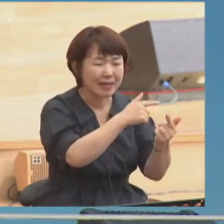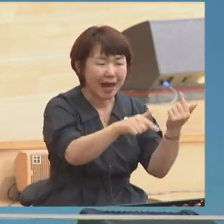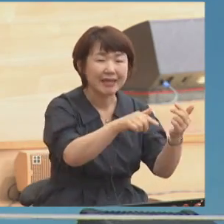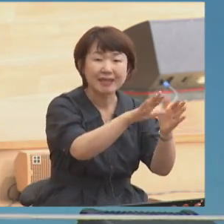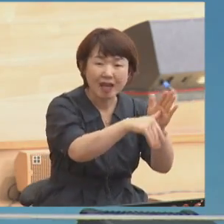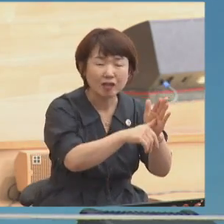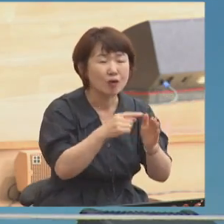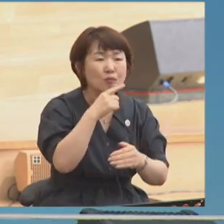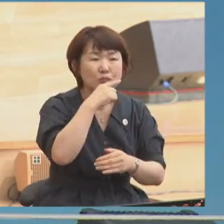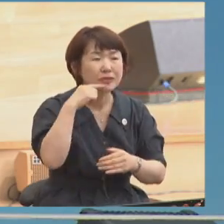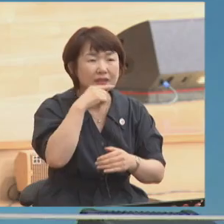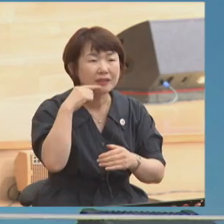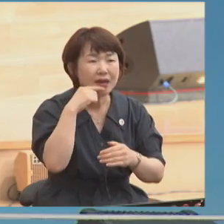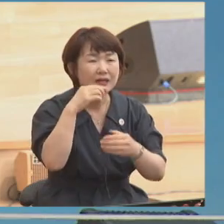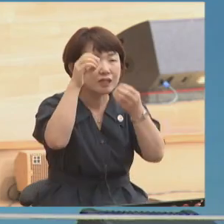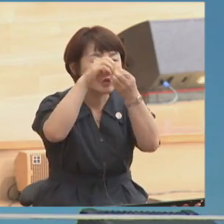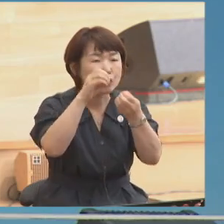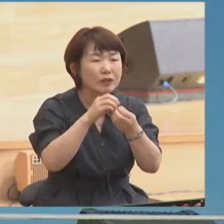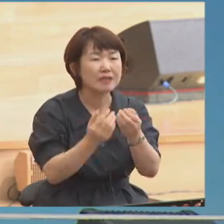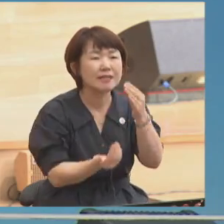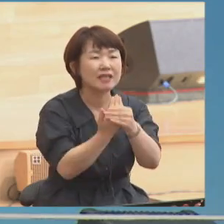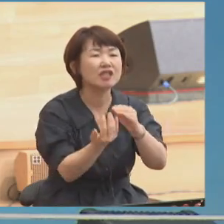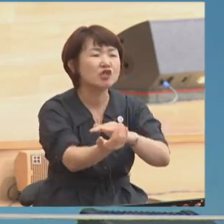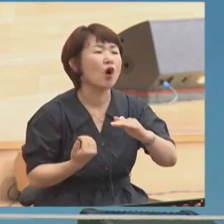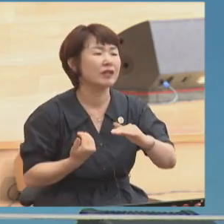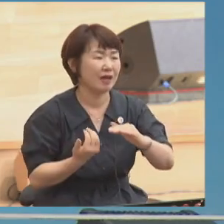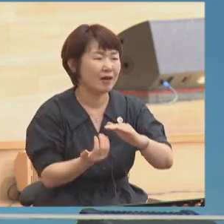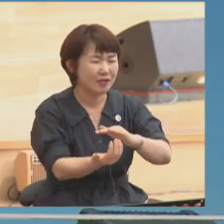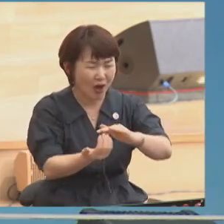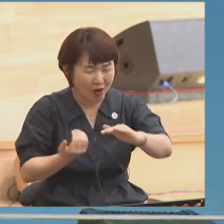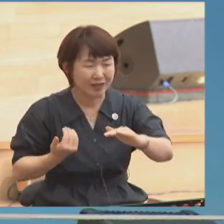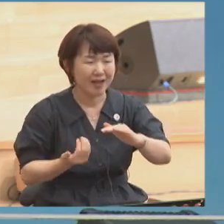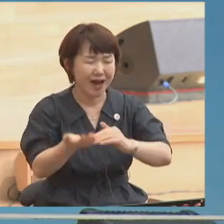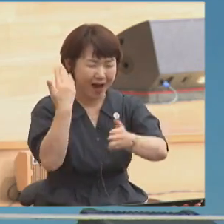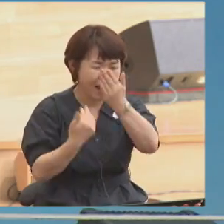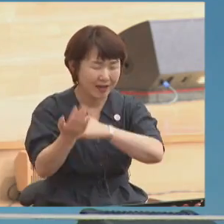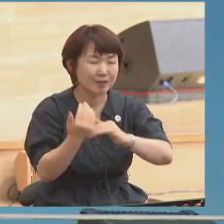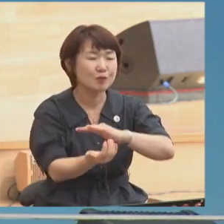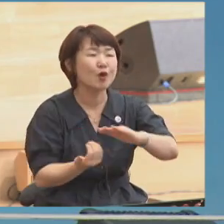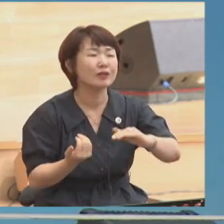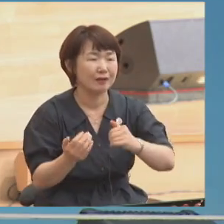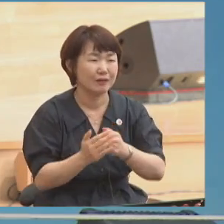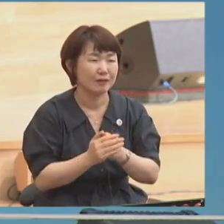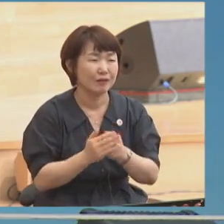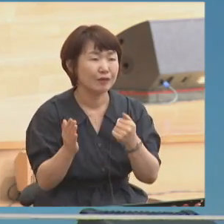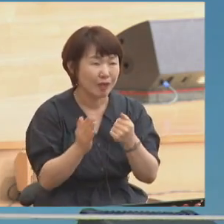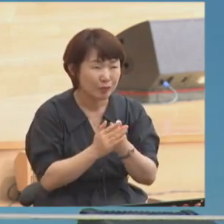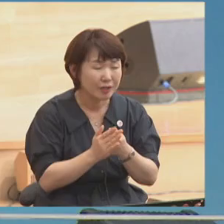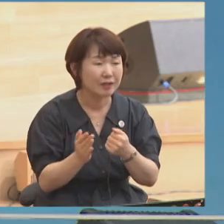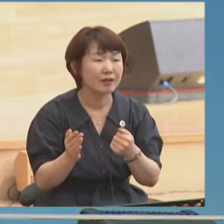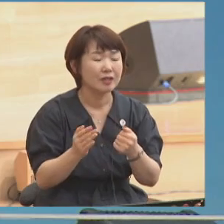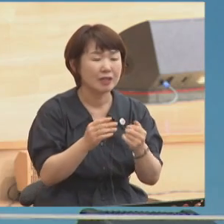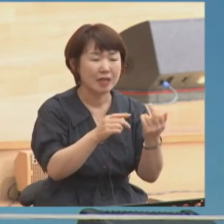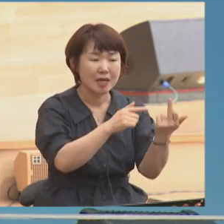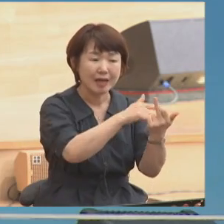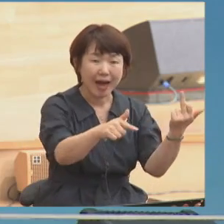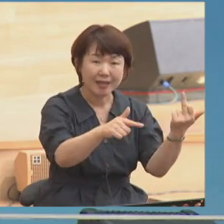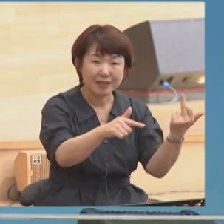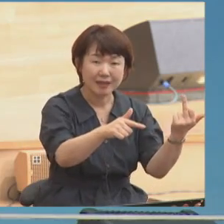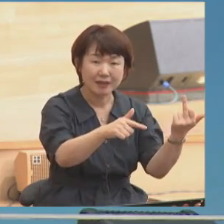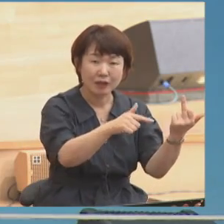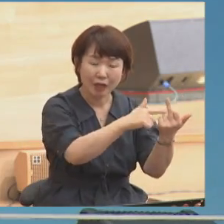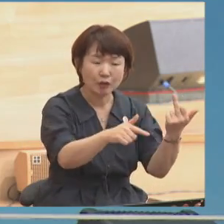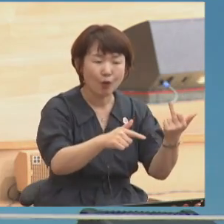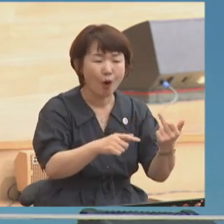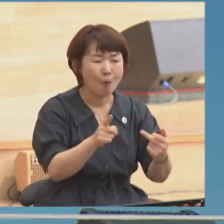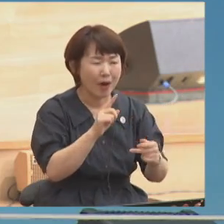전통이 생기기 전이에요. 한참 전이에요. 그러니까 어떻게 보면 가인도 나름의